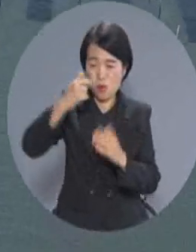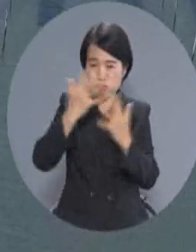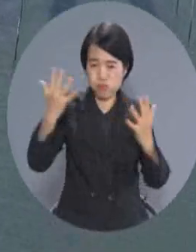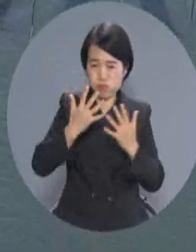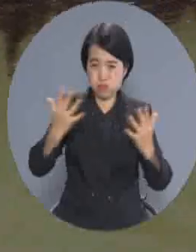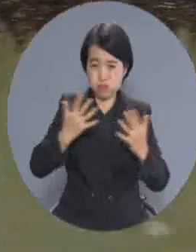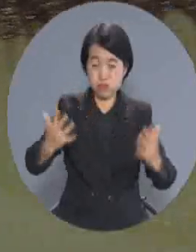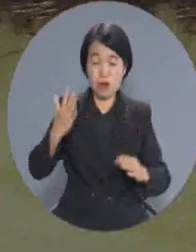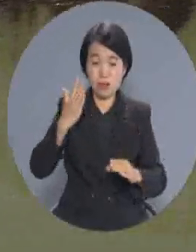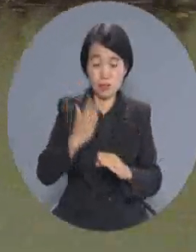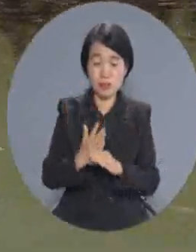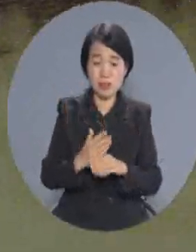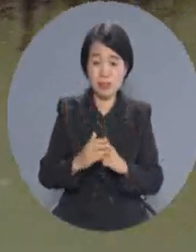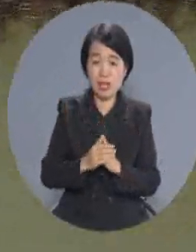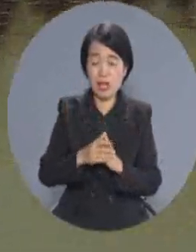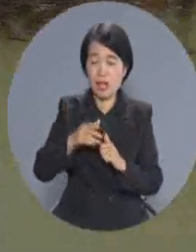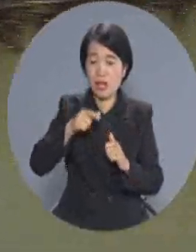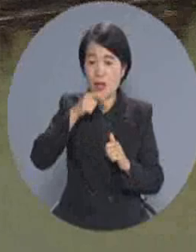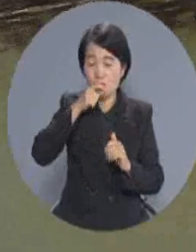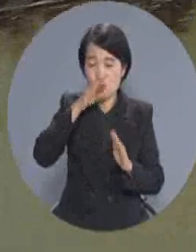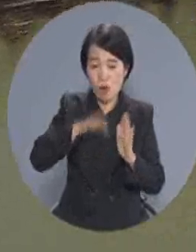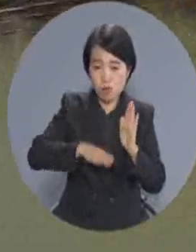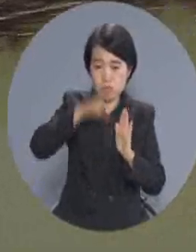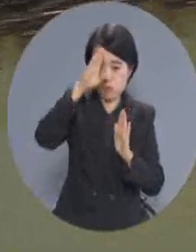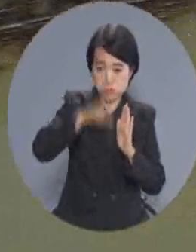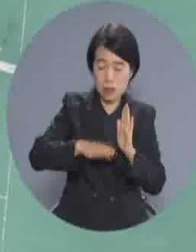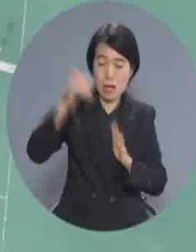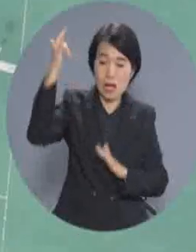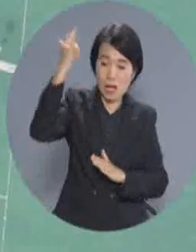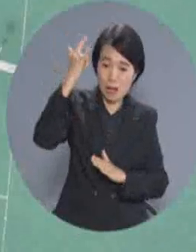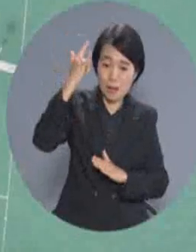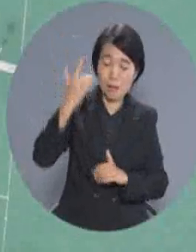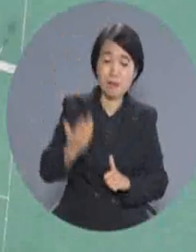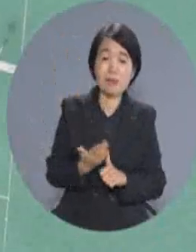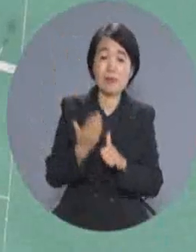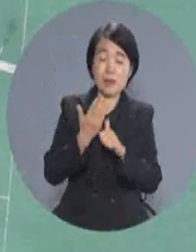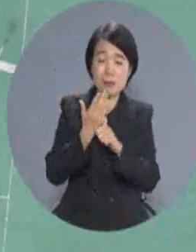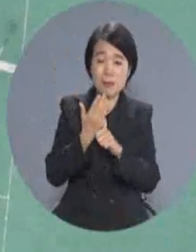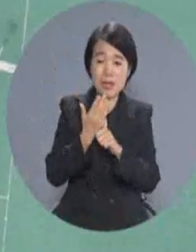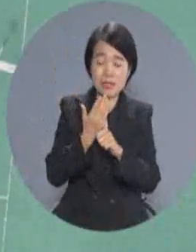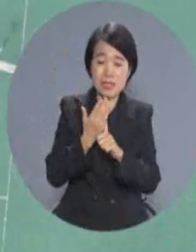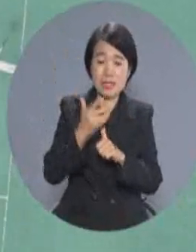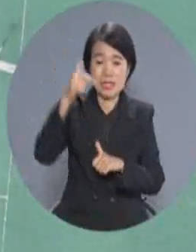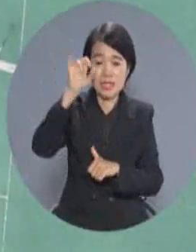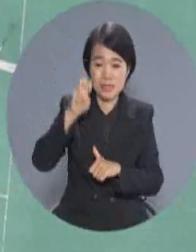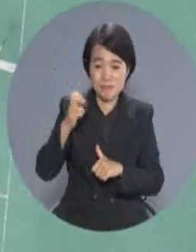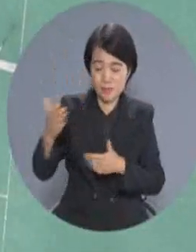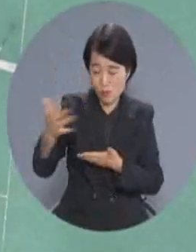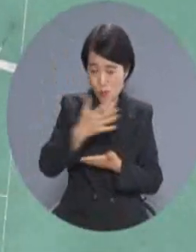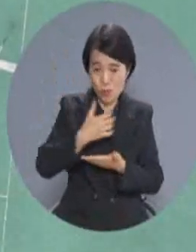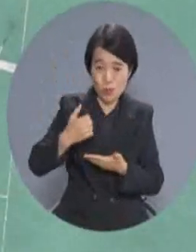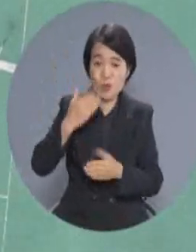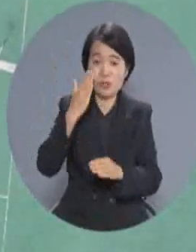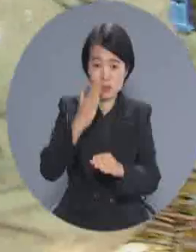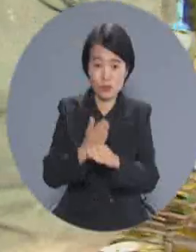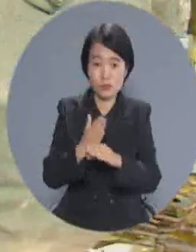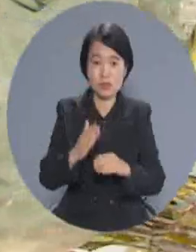있습니다. 밀물과 썰물 따라 햇볕을 맞으며 자라난 지주식 김을 수확하는 작업이